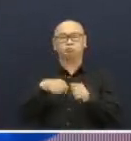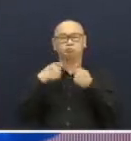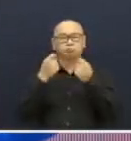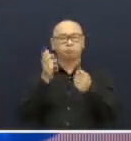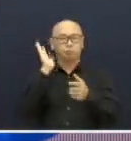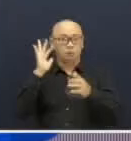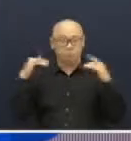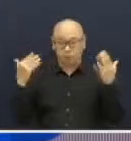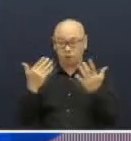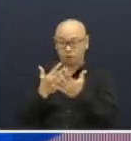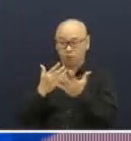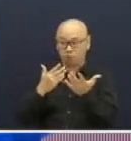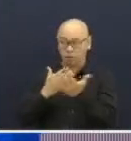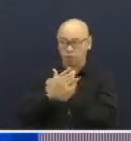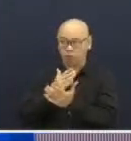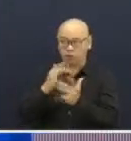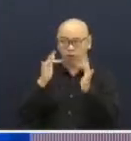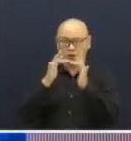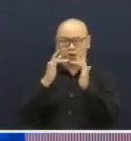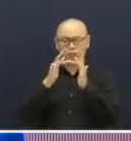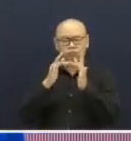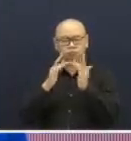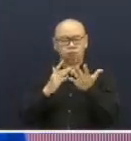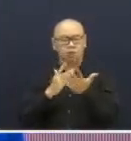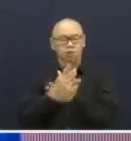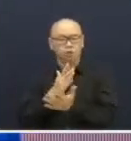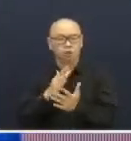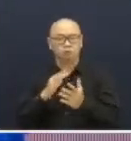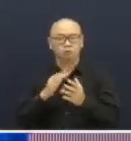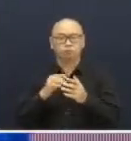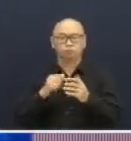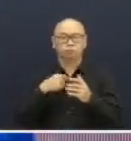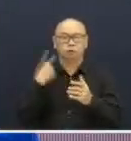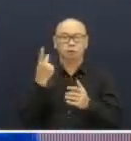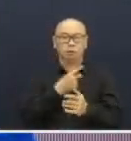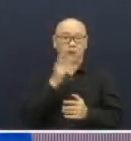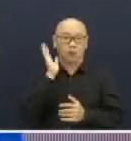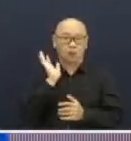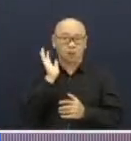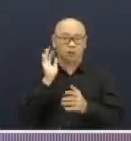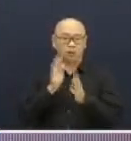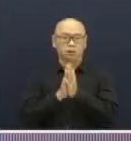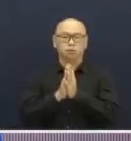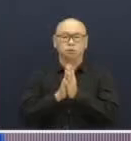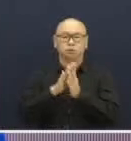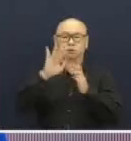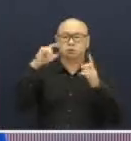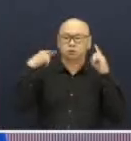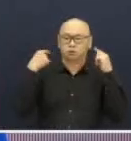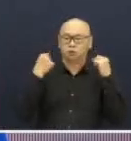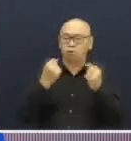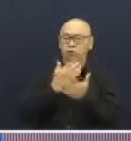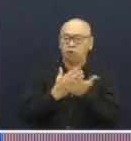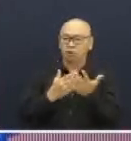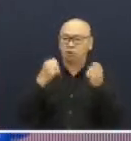masyarakat yang melalui internet, melalui sambungan yang akan kami layani dengan Jateng Sehat yang